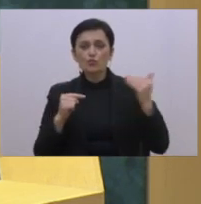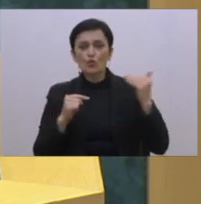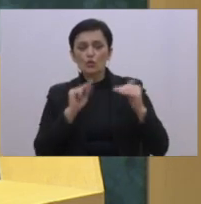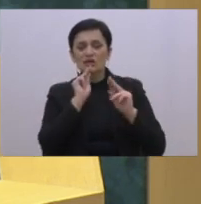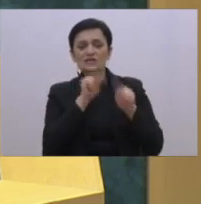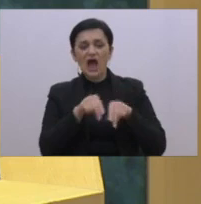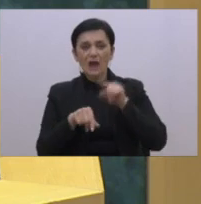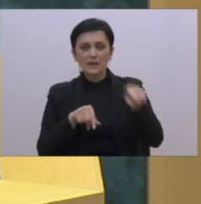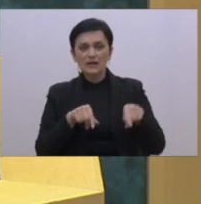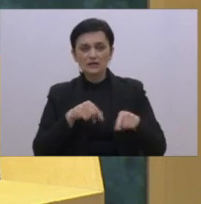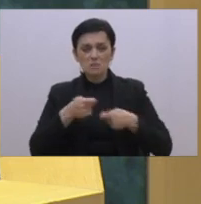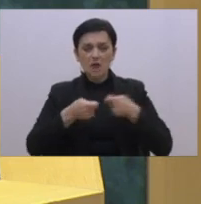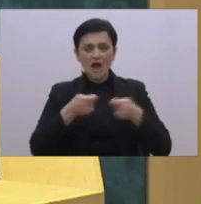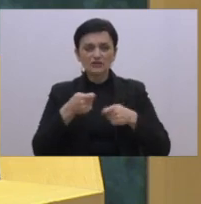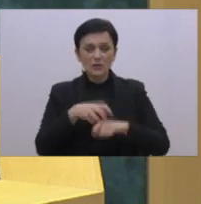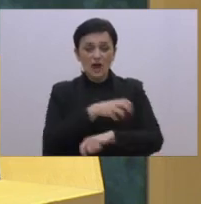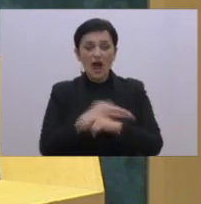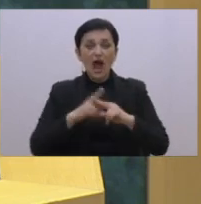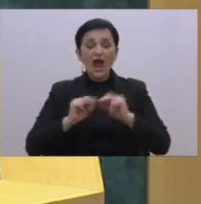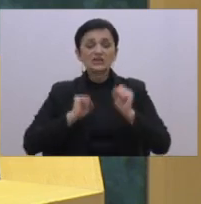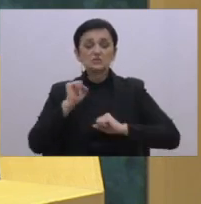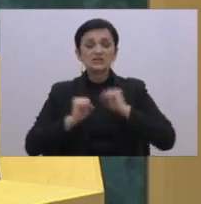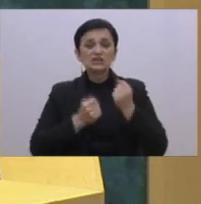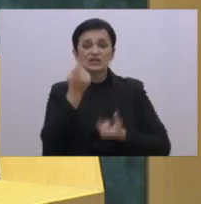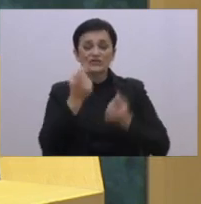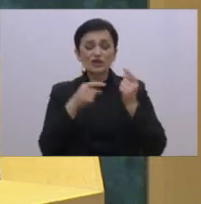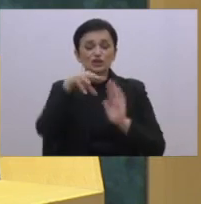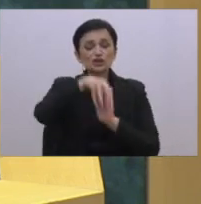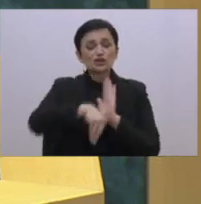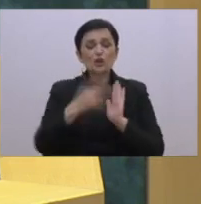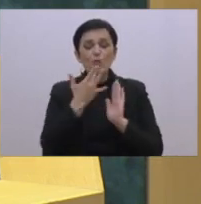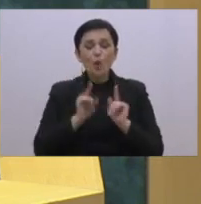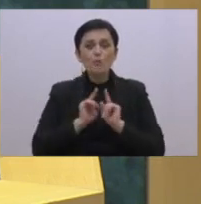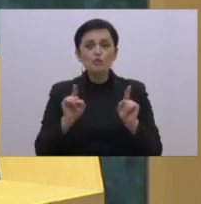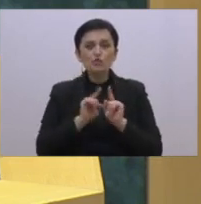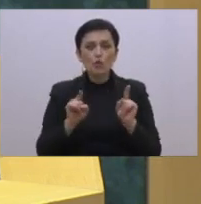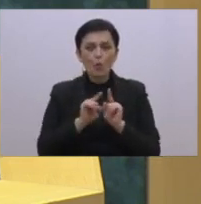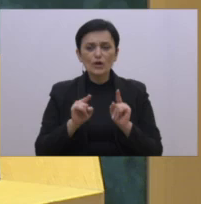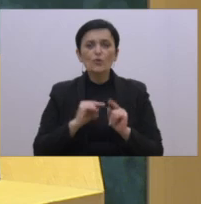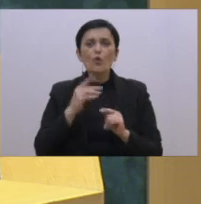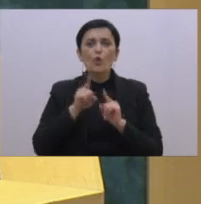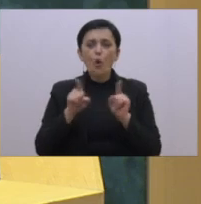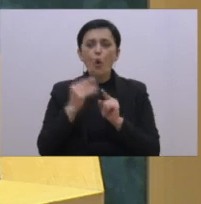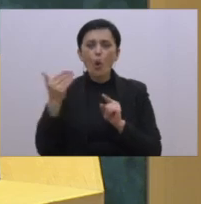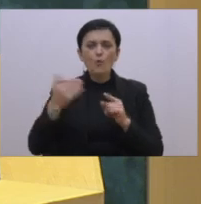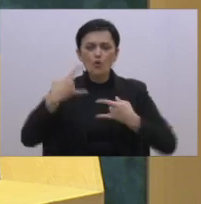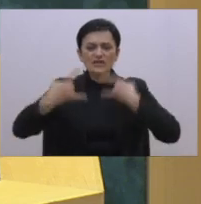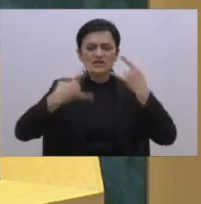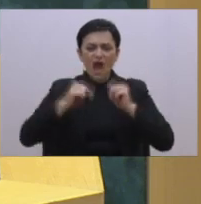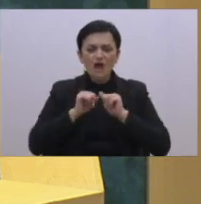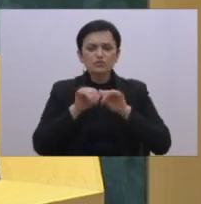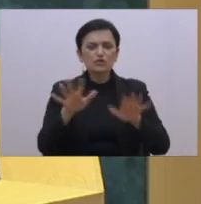მართველი პარტიისთვის. ეს ცდილობა ვლინდებოდა შიდა პოლიტიკურ პროპაგანდაში, იღვლებოდა ოპოზიციის კუთვნილი ტელევიზიებიდან,